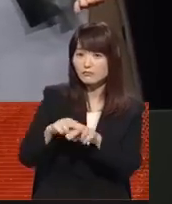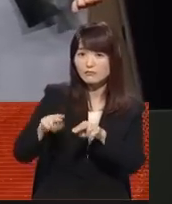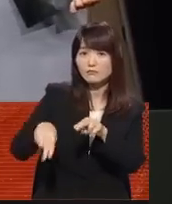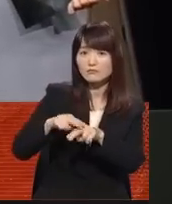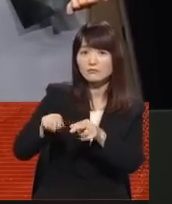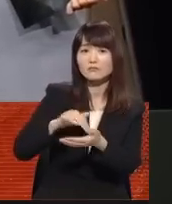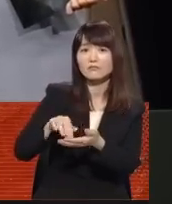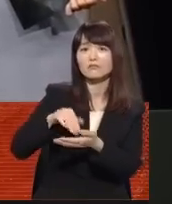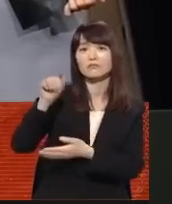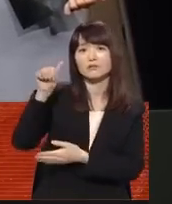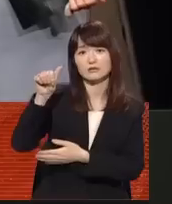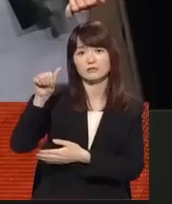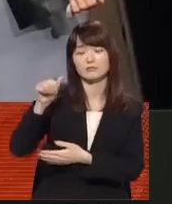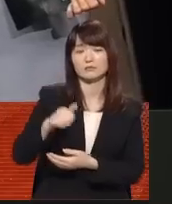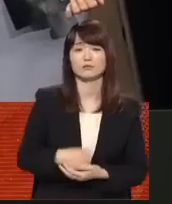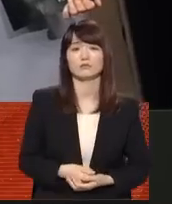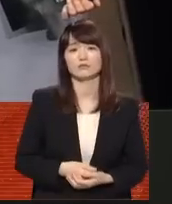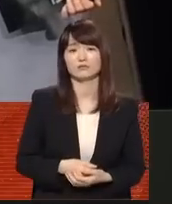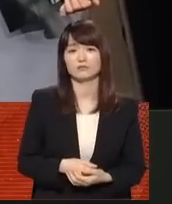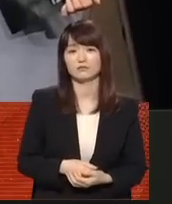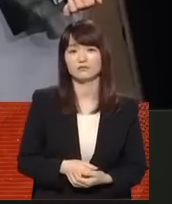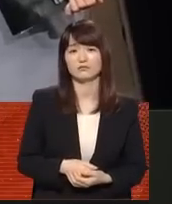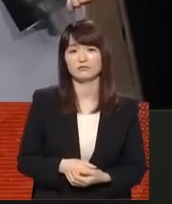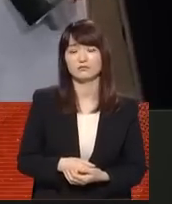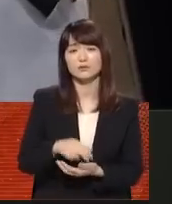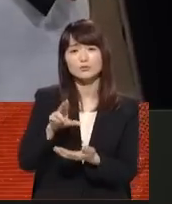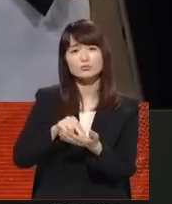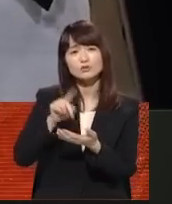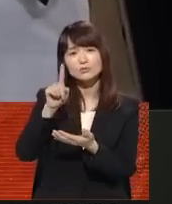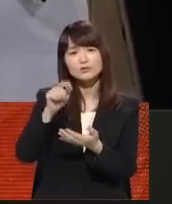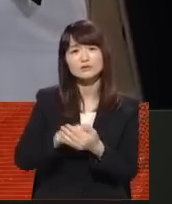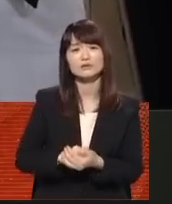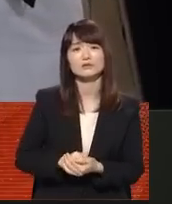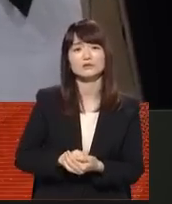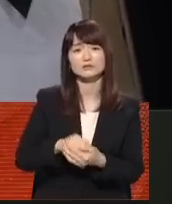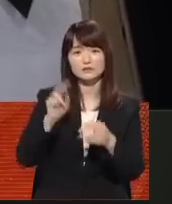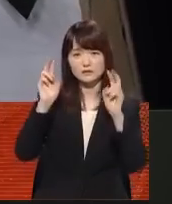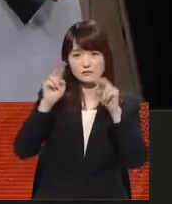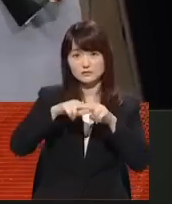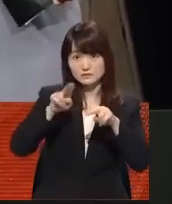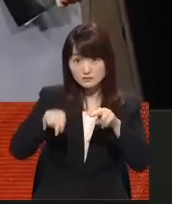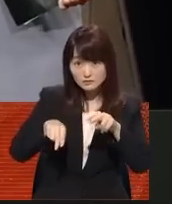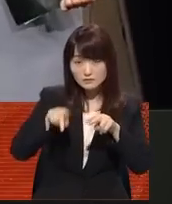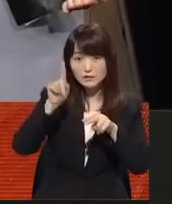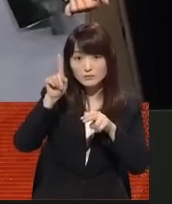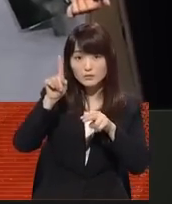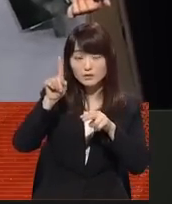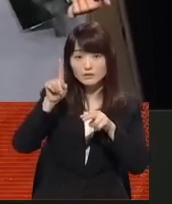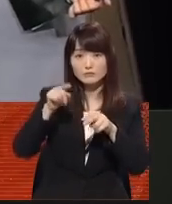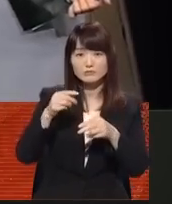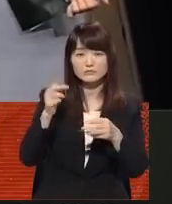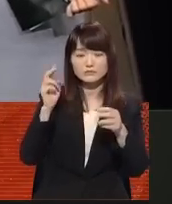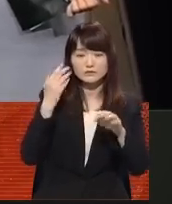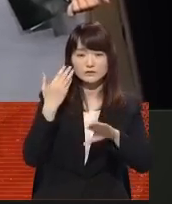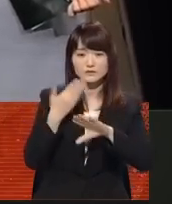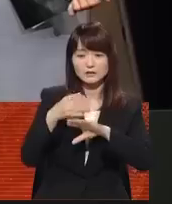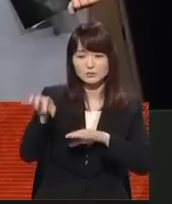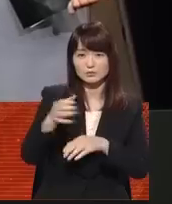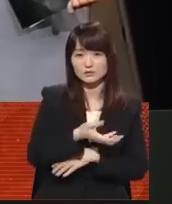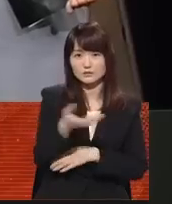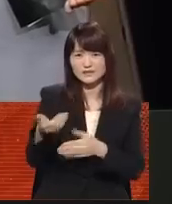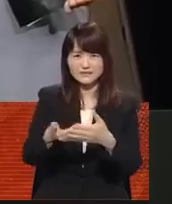다섯 번이나 퇴사를 했다고 합니다 더 큰 문제는 한번 퇴사를 하면 이직을 하기 전까지 집에서